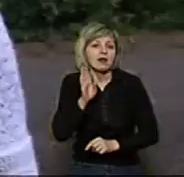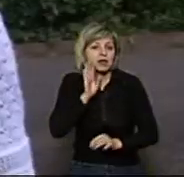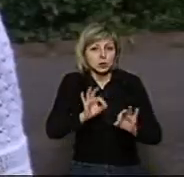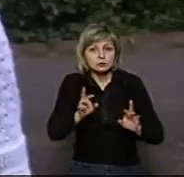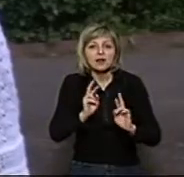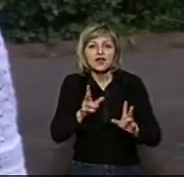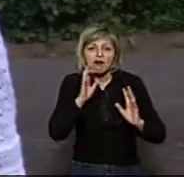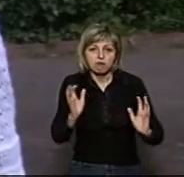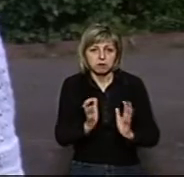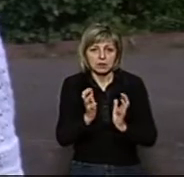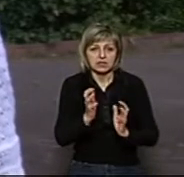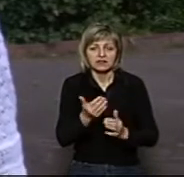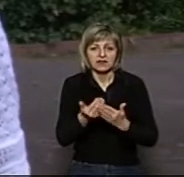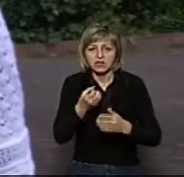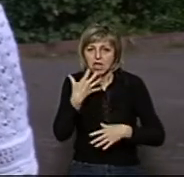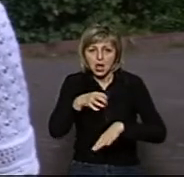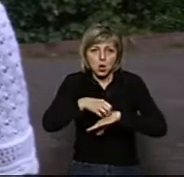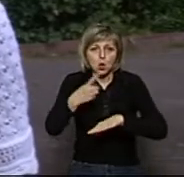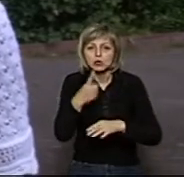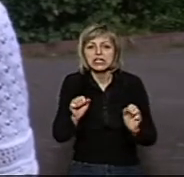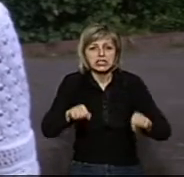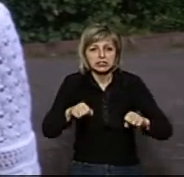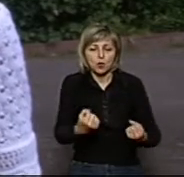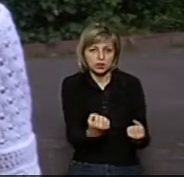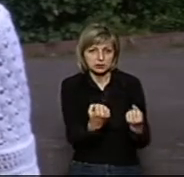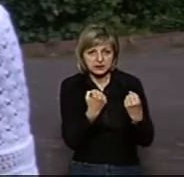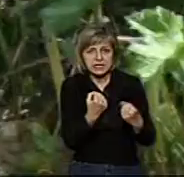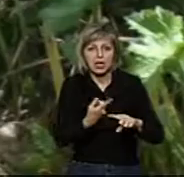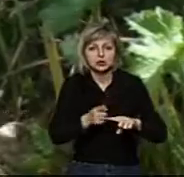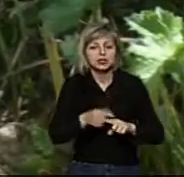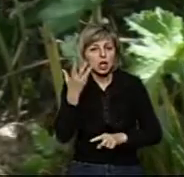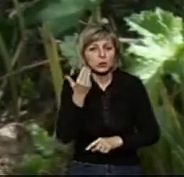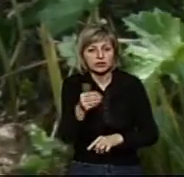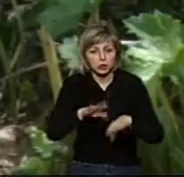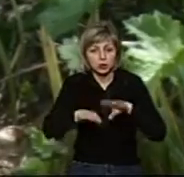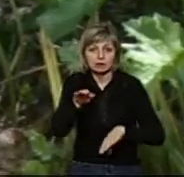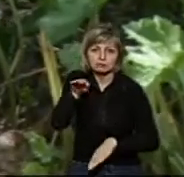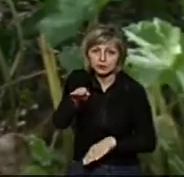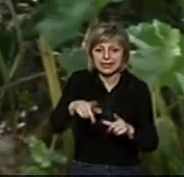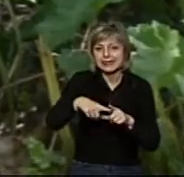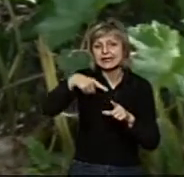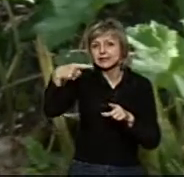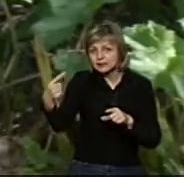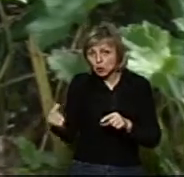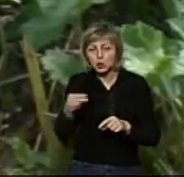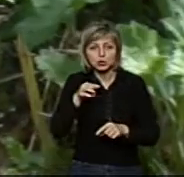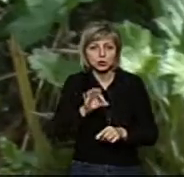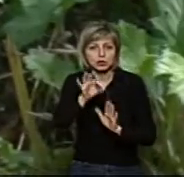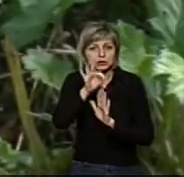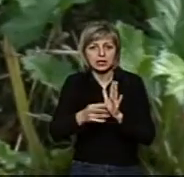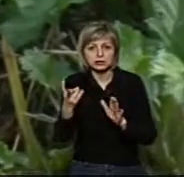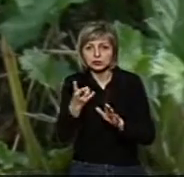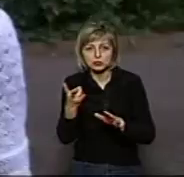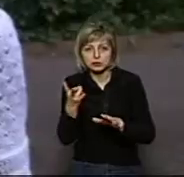розповідає, як вберегтися від опіків. Один із способів захисту – це коли ви дотронулись до цього листка, то треба зразу